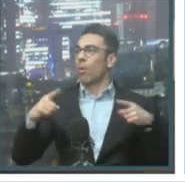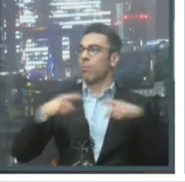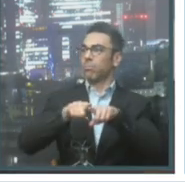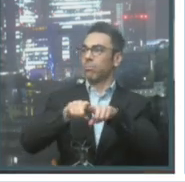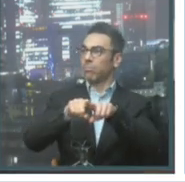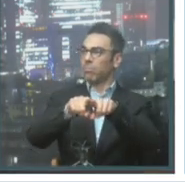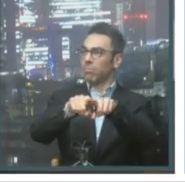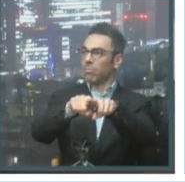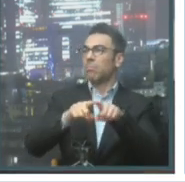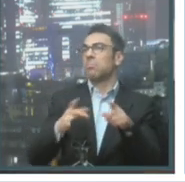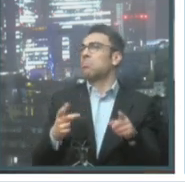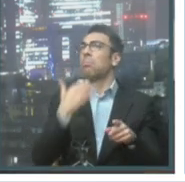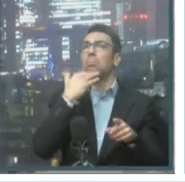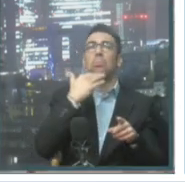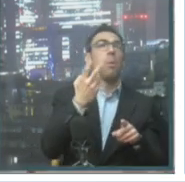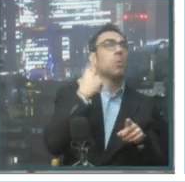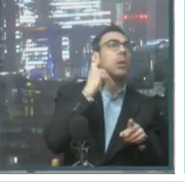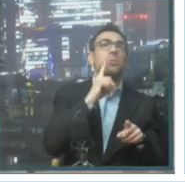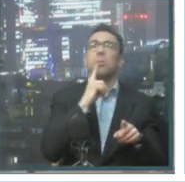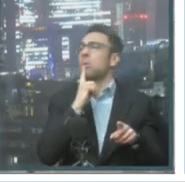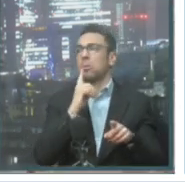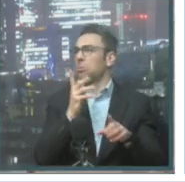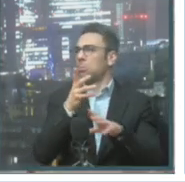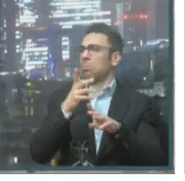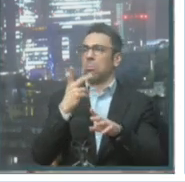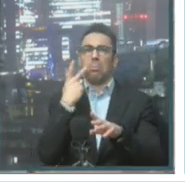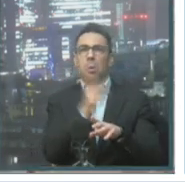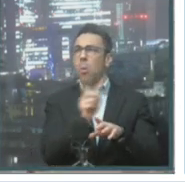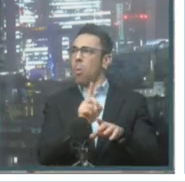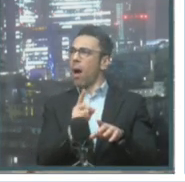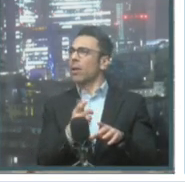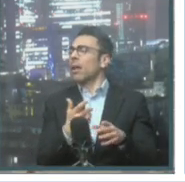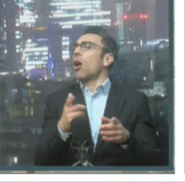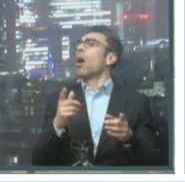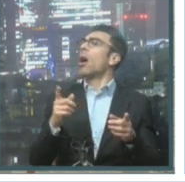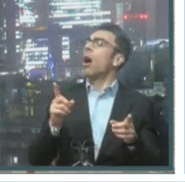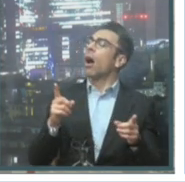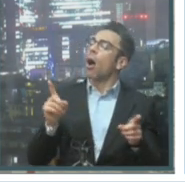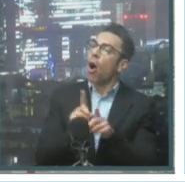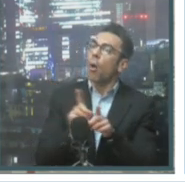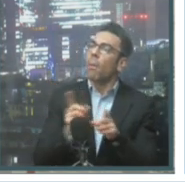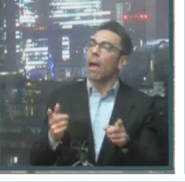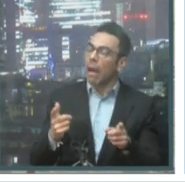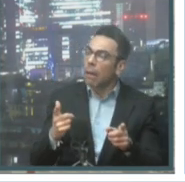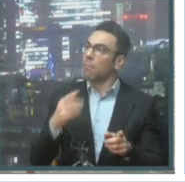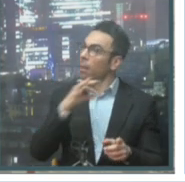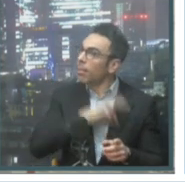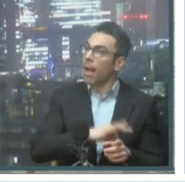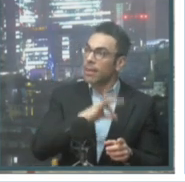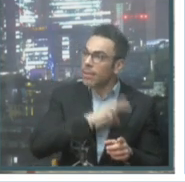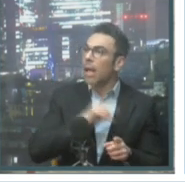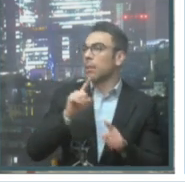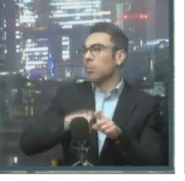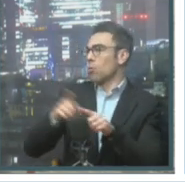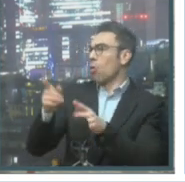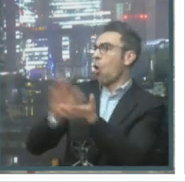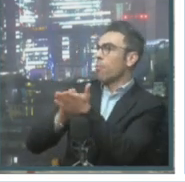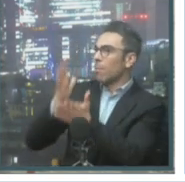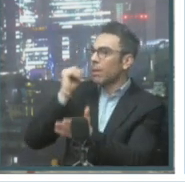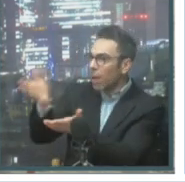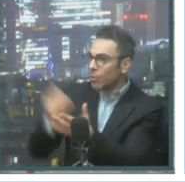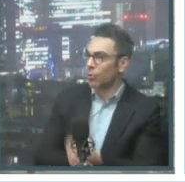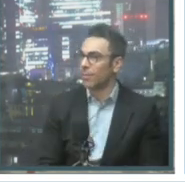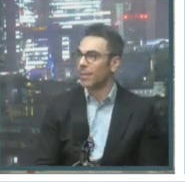a prescindere a chi sia l'utente o chi sia il sordo prima insomma davvero molto molto interessante davvero complimenti braccio